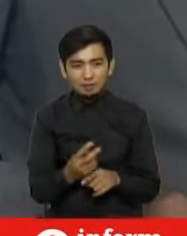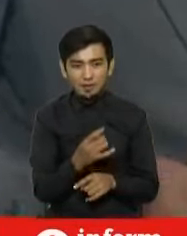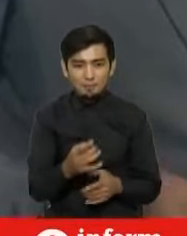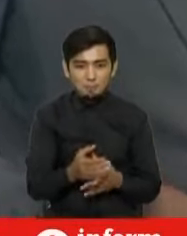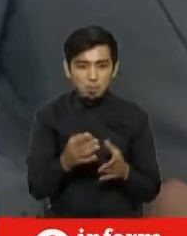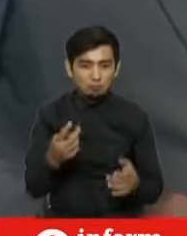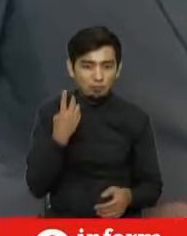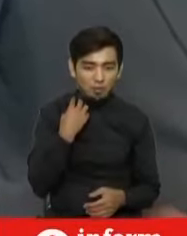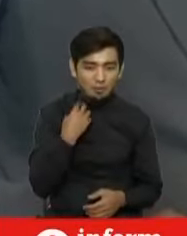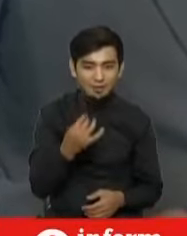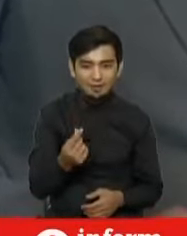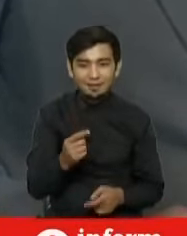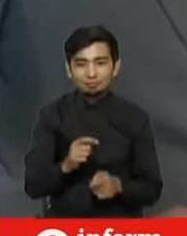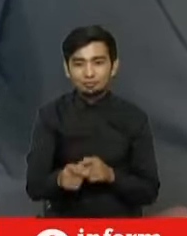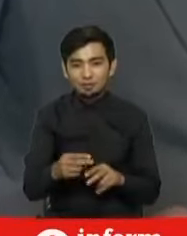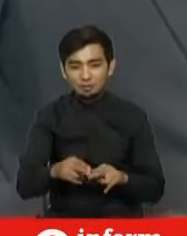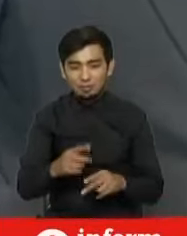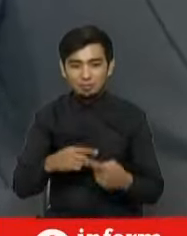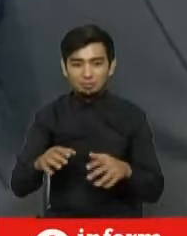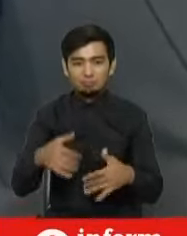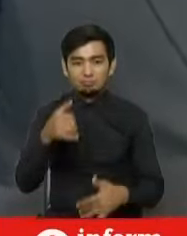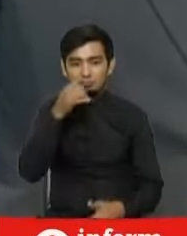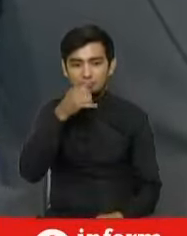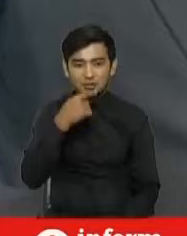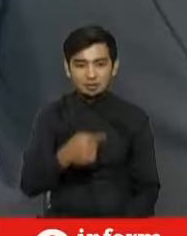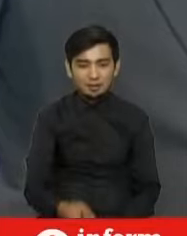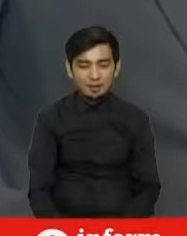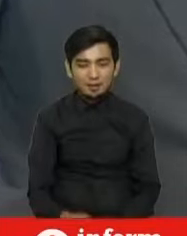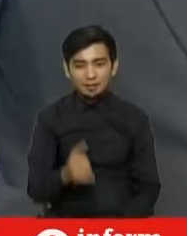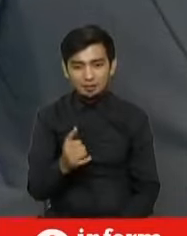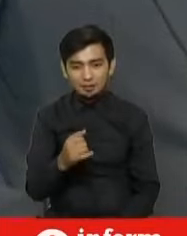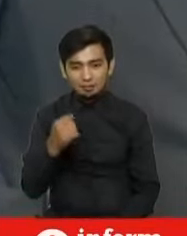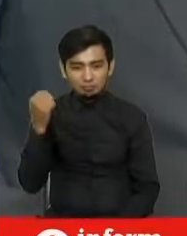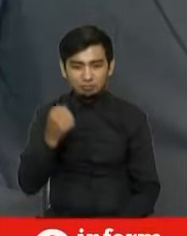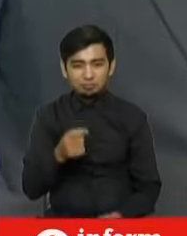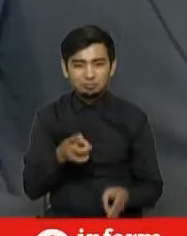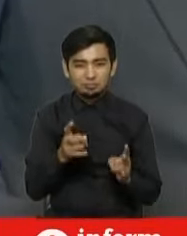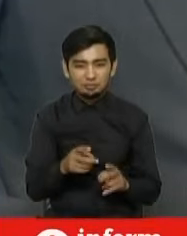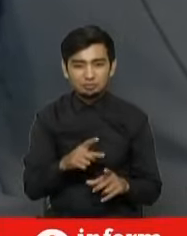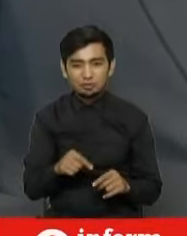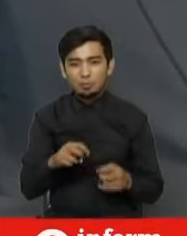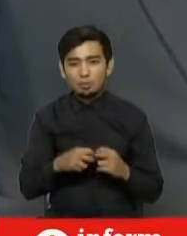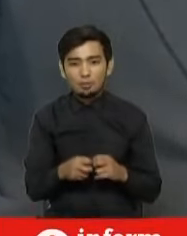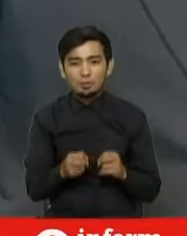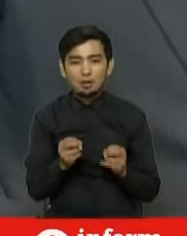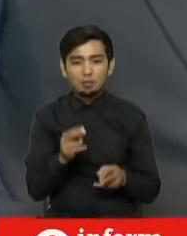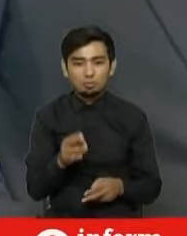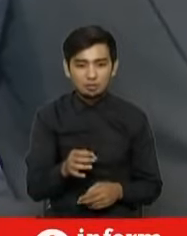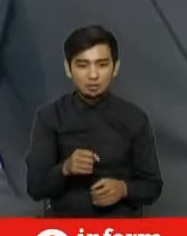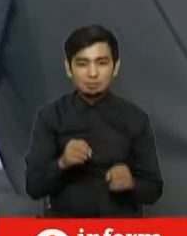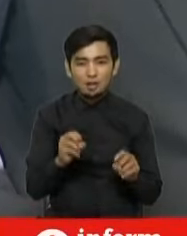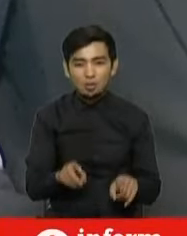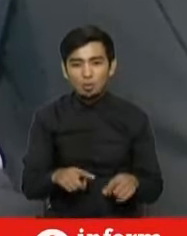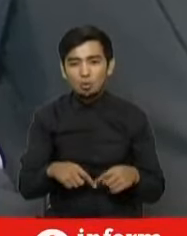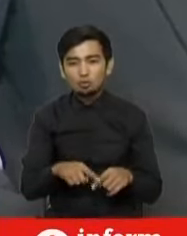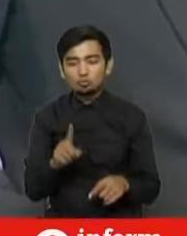кіріп берген ақшамызды да қайтара алмай отырмыз дейді. Енді сан соққандардың мәселесі не болмақ? Құзырлы органдар не дейді?